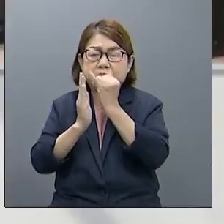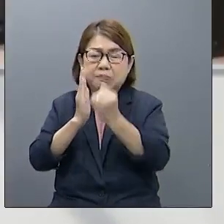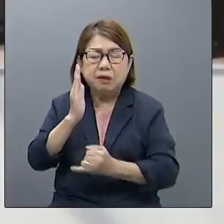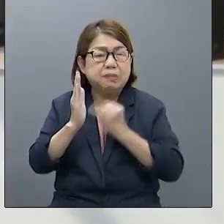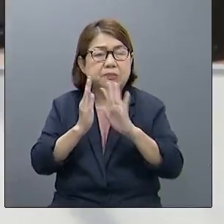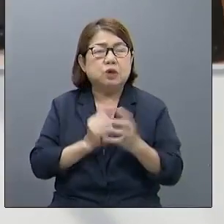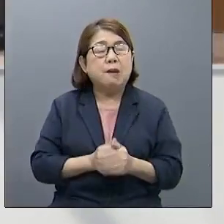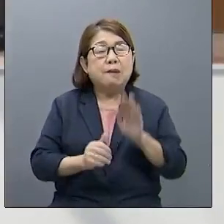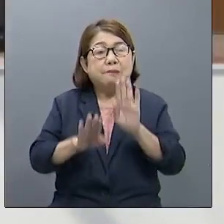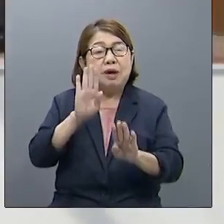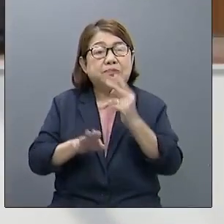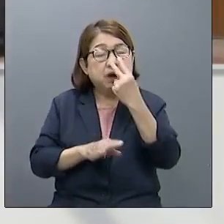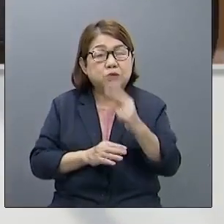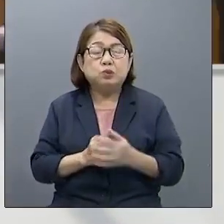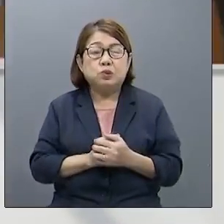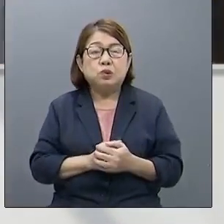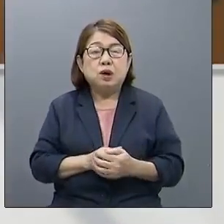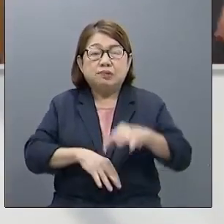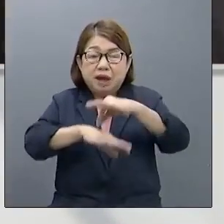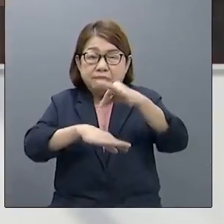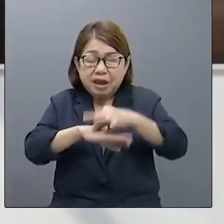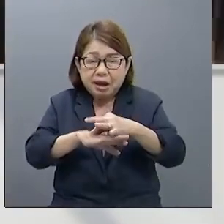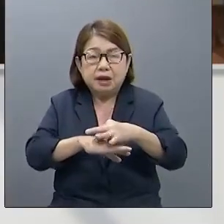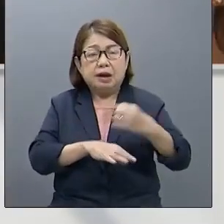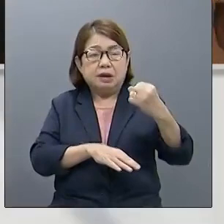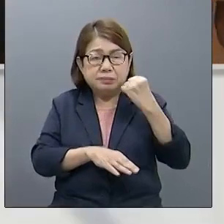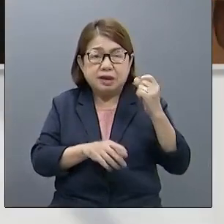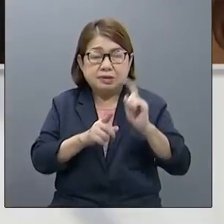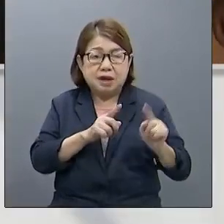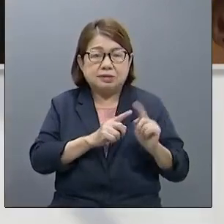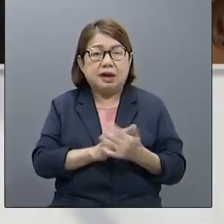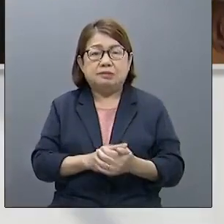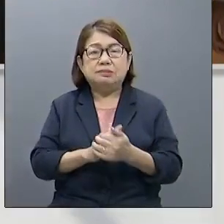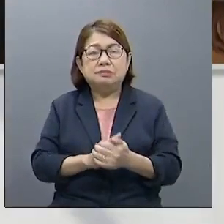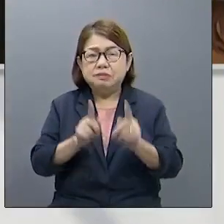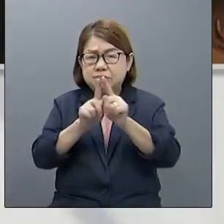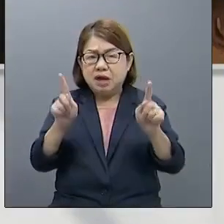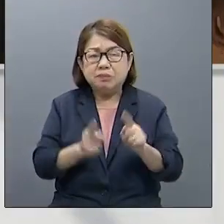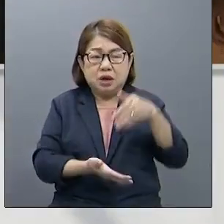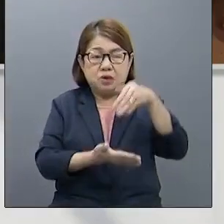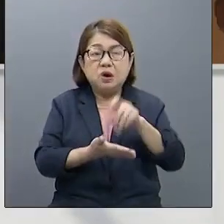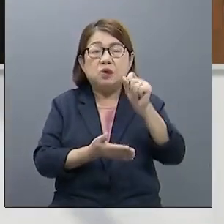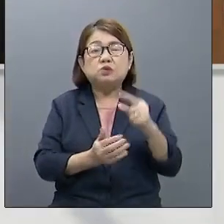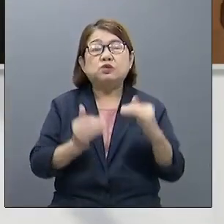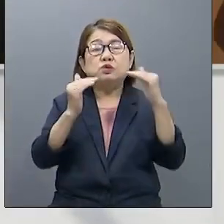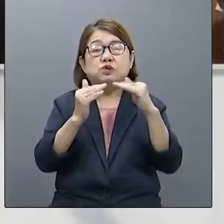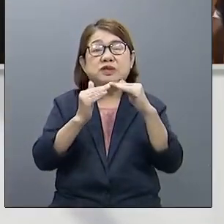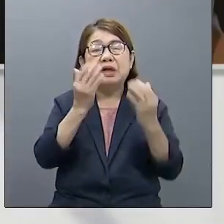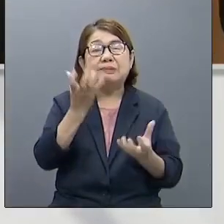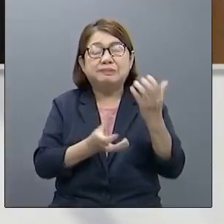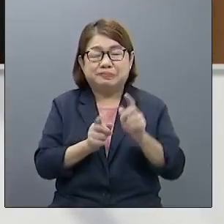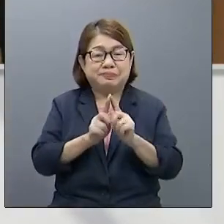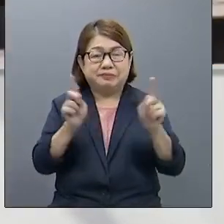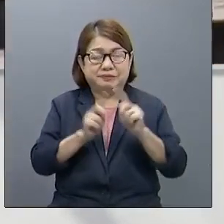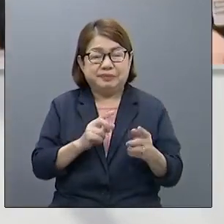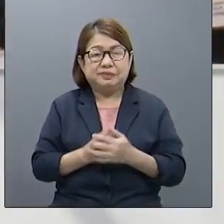หน้าที่อาจจะเหมือนกันแต่ต่างฝ่ายในภาระงานของศูนย์ดำรงธรรมที่รับบทบาทในฝ่ายบริหารและ